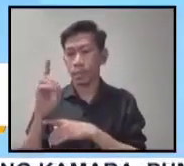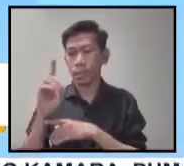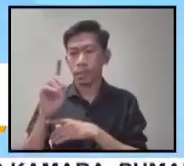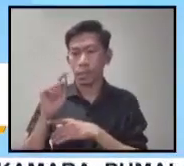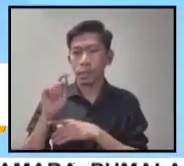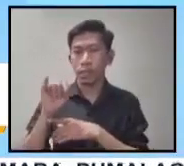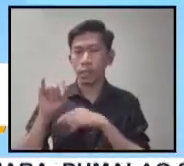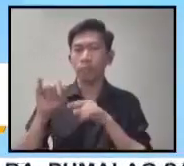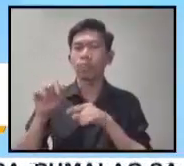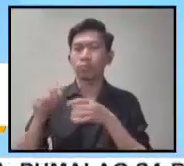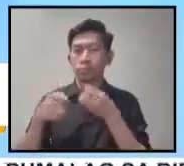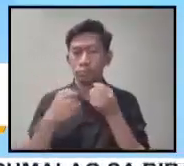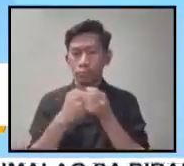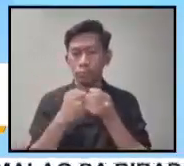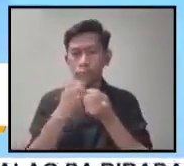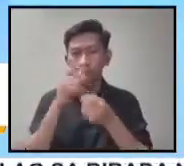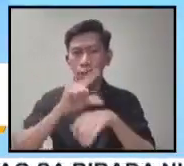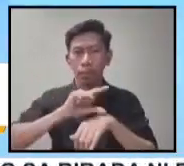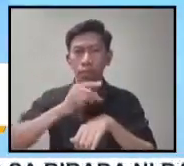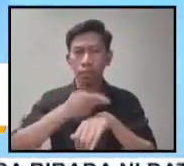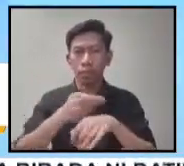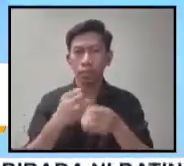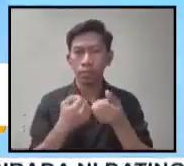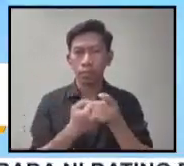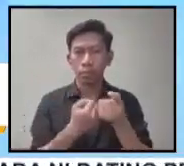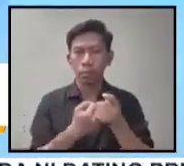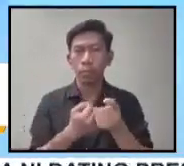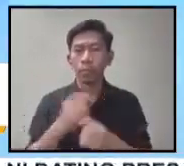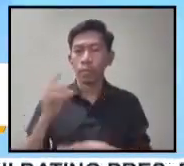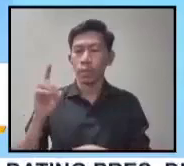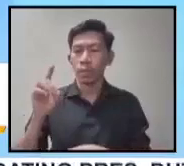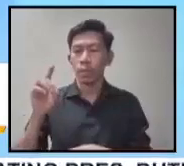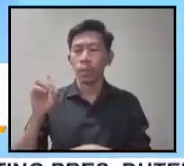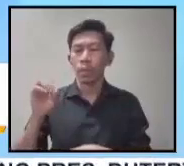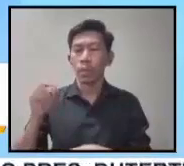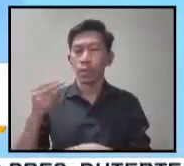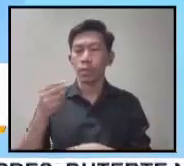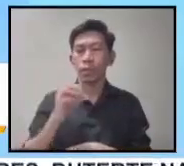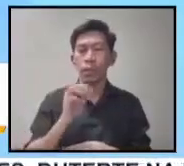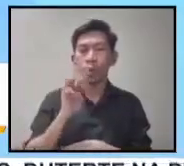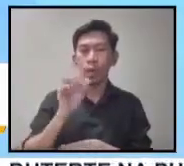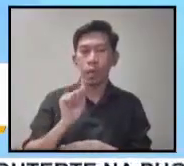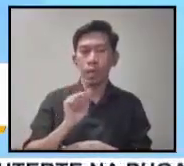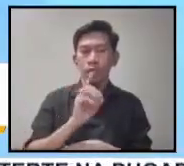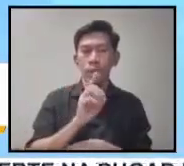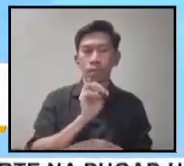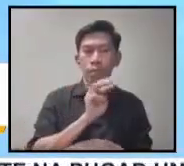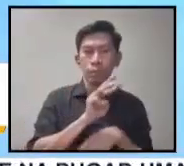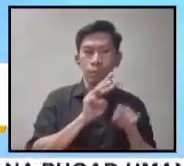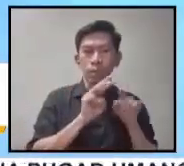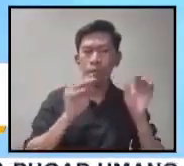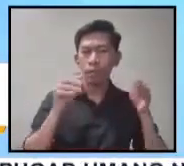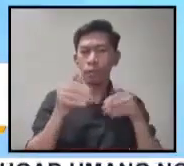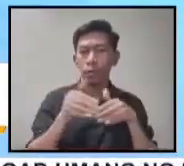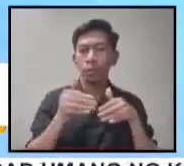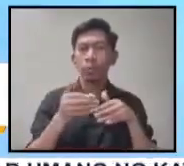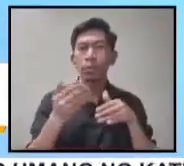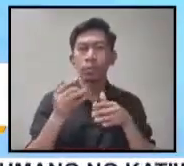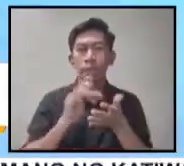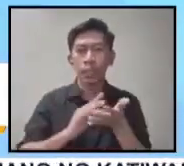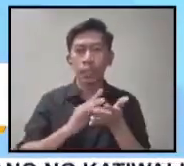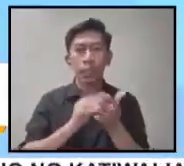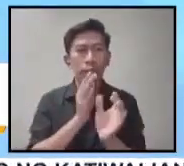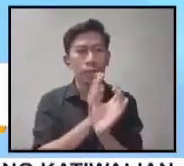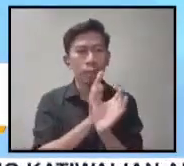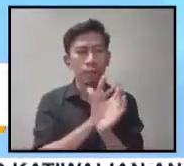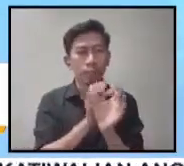livelihood assistance. Ang DOH o DMW naman ang nakatutok sa medical at psychological support. Kapit